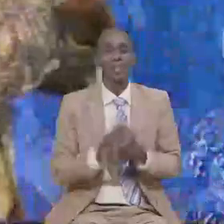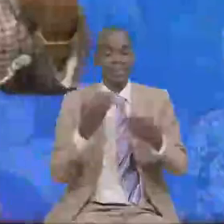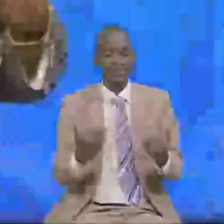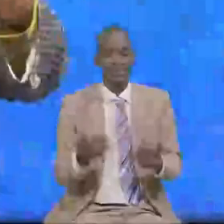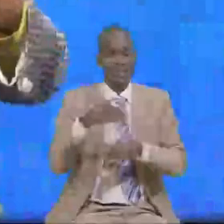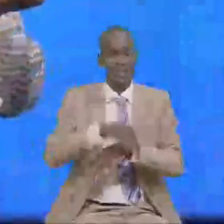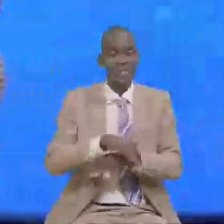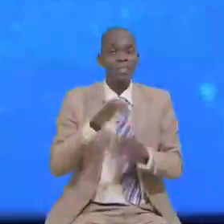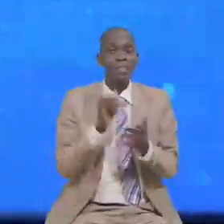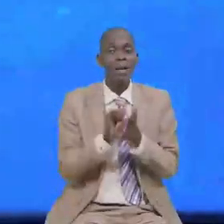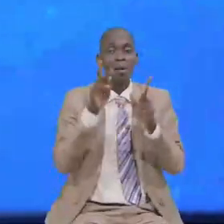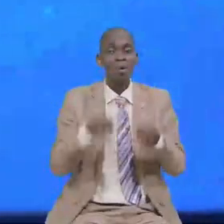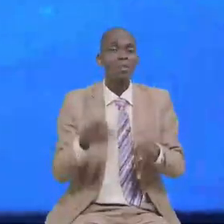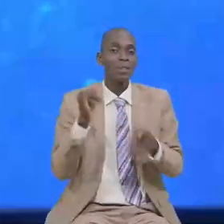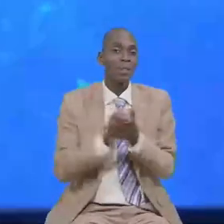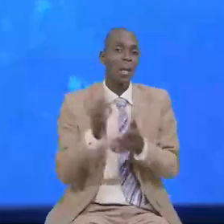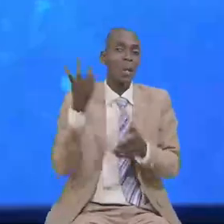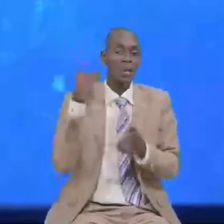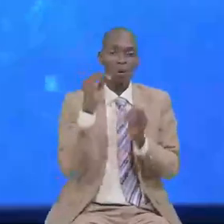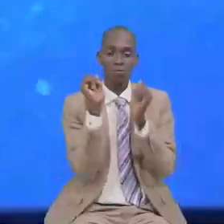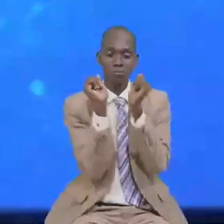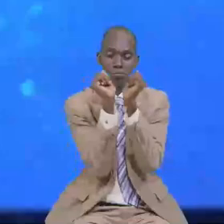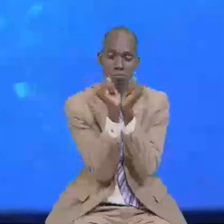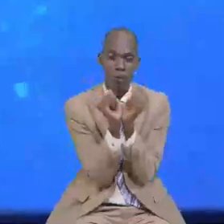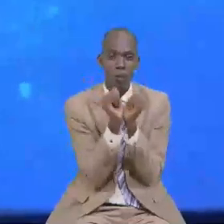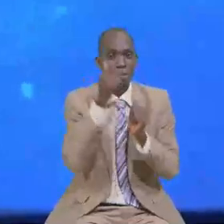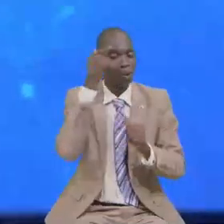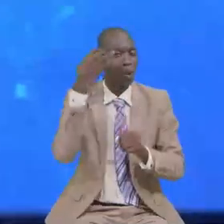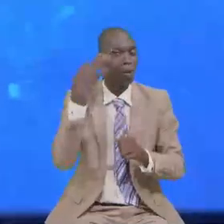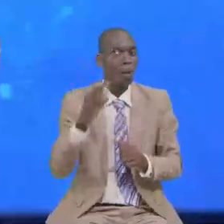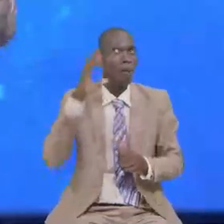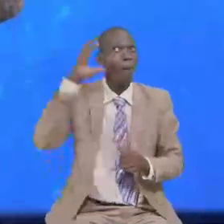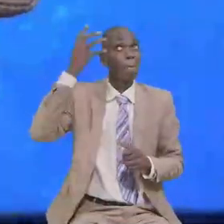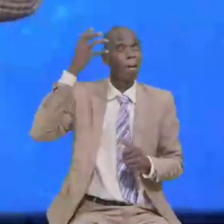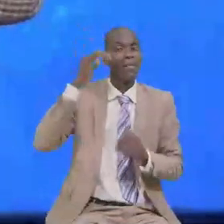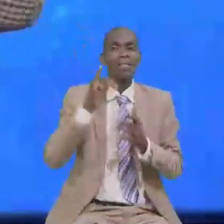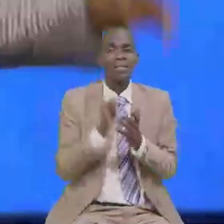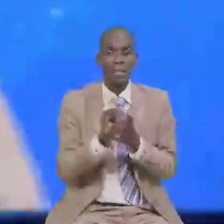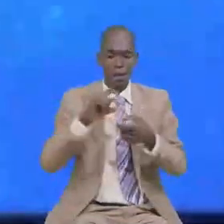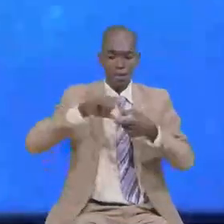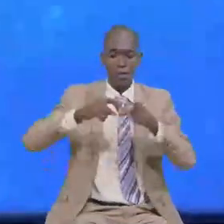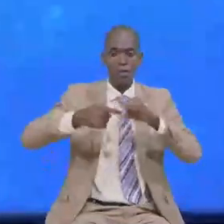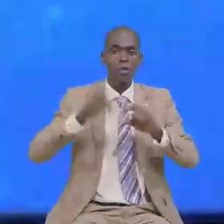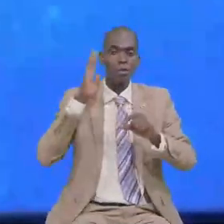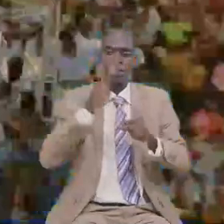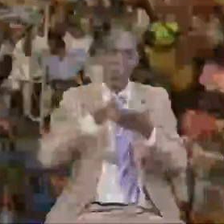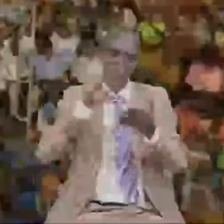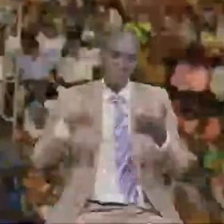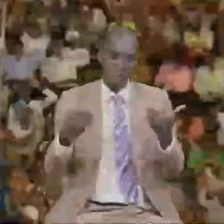Aujourd'hui, la personne là qui est enchaînée à cause de la folie, les chaînes